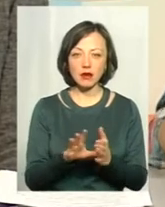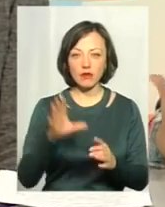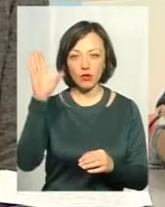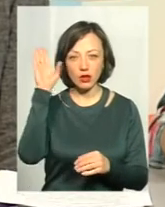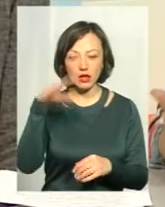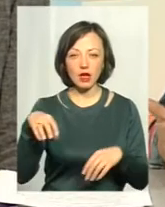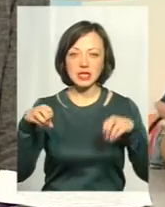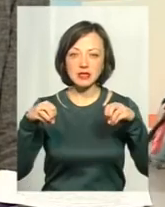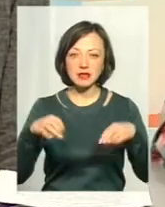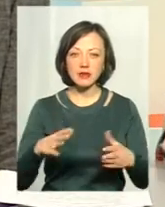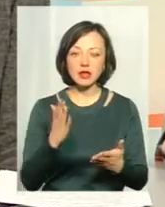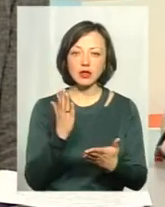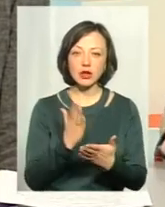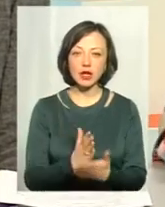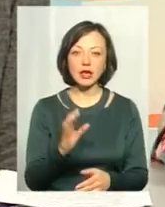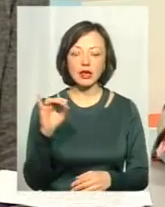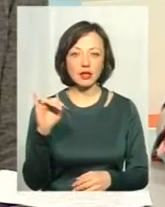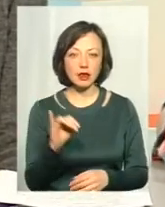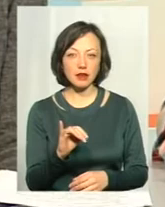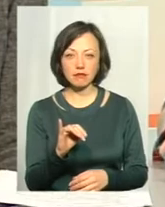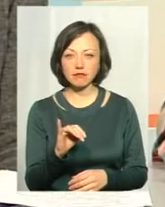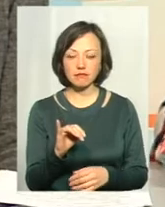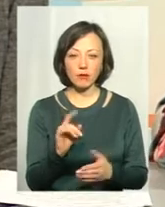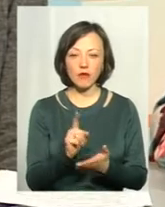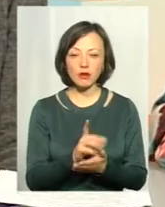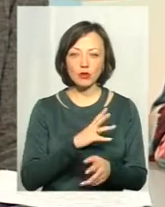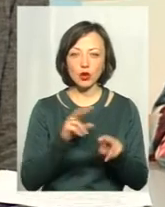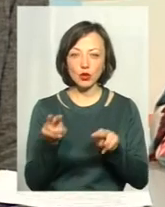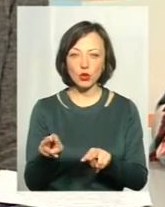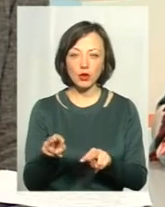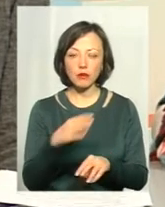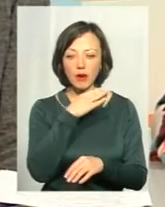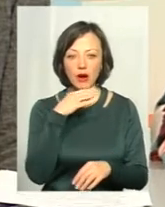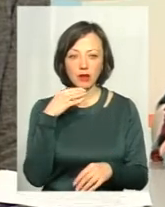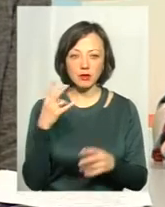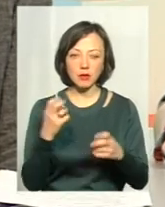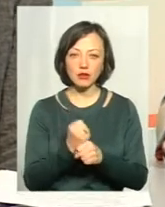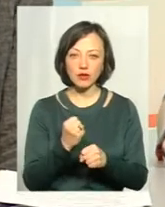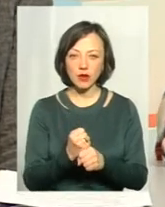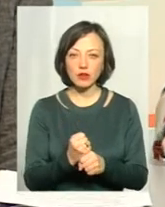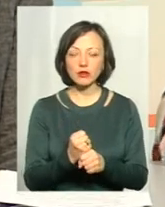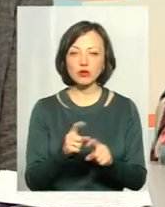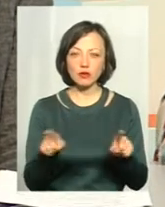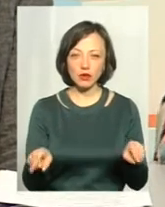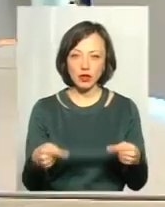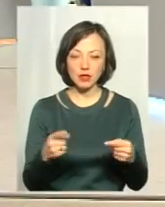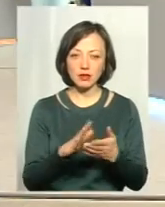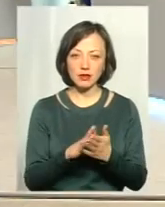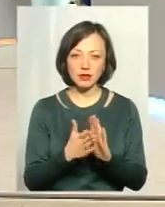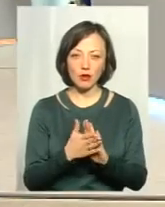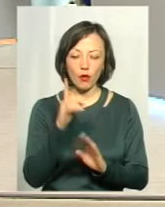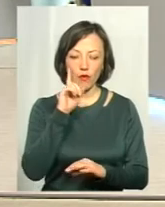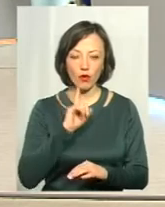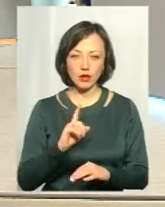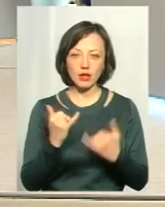вода, є світло, є... І дуже багато ще треба працювати над тим, щоб скласти оці